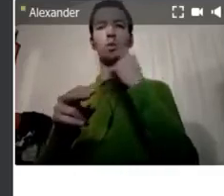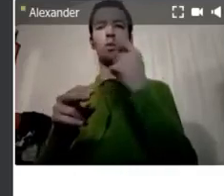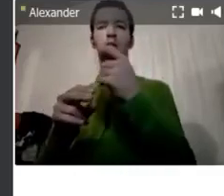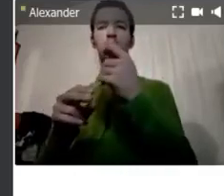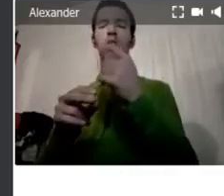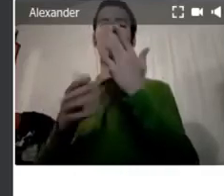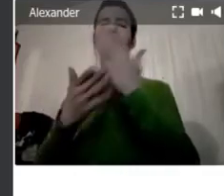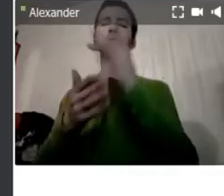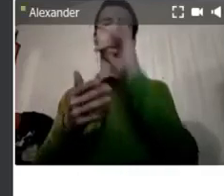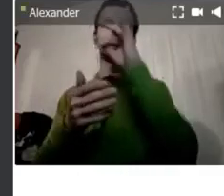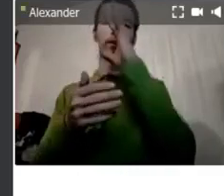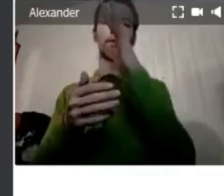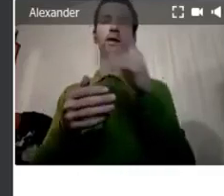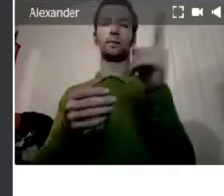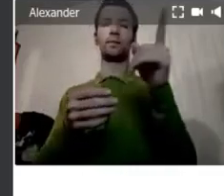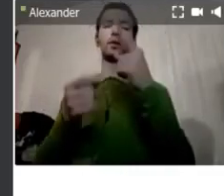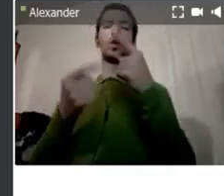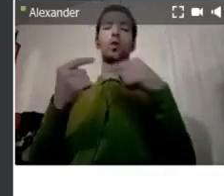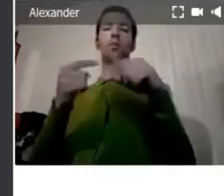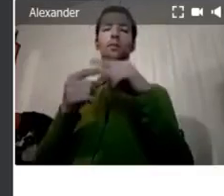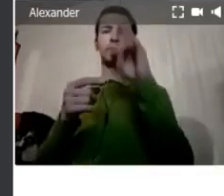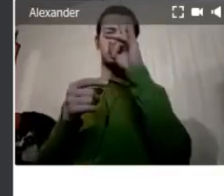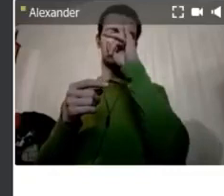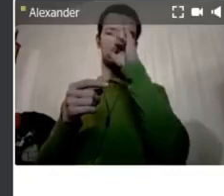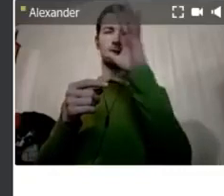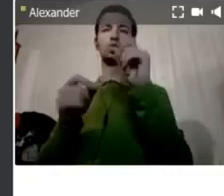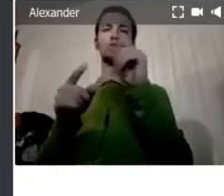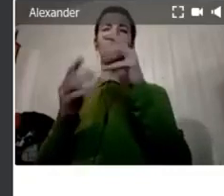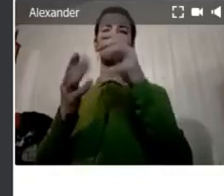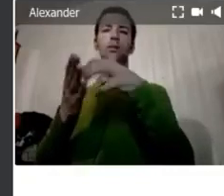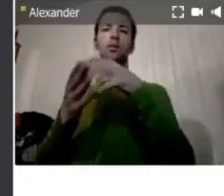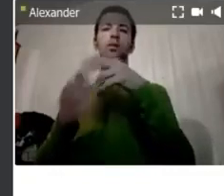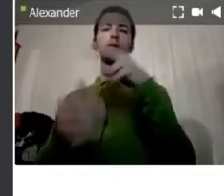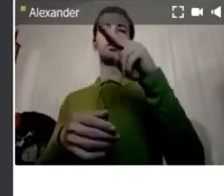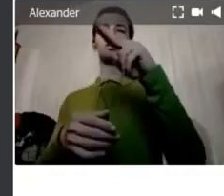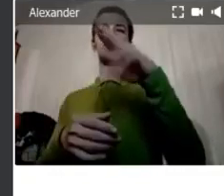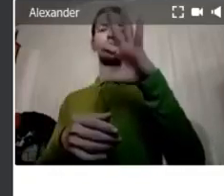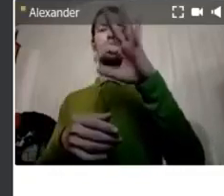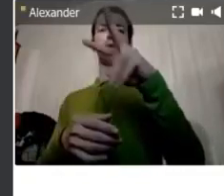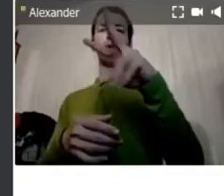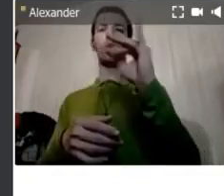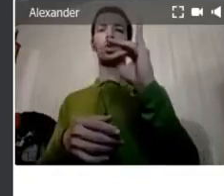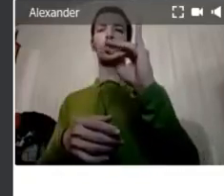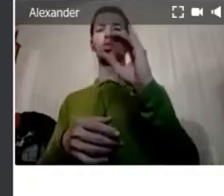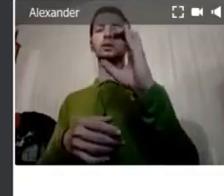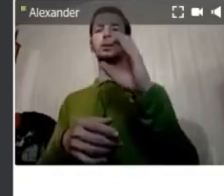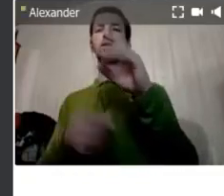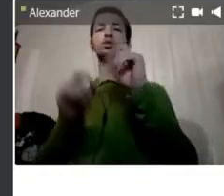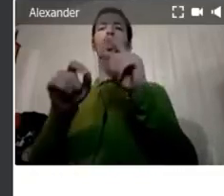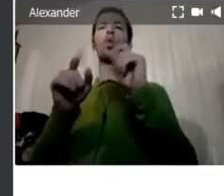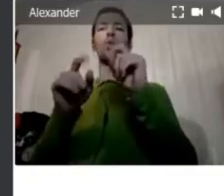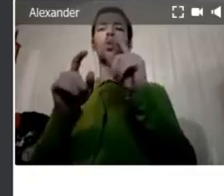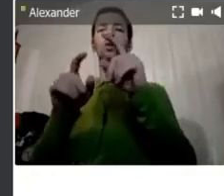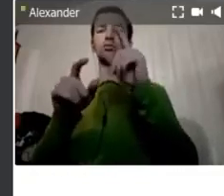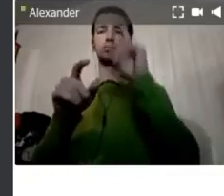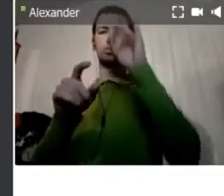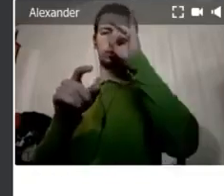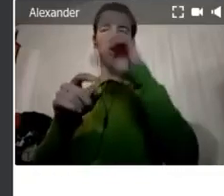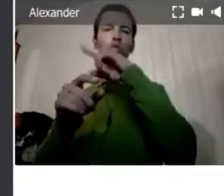компании «Полюс» 630 миллионов. У нас 850 миллионов. То есть, чтобы вы понимали, что это за цифры.